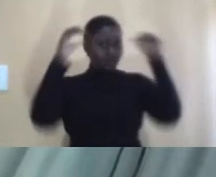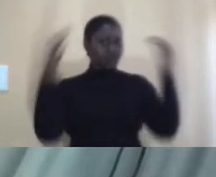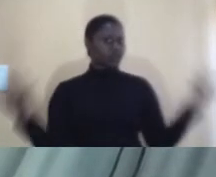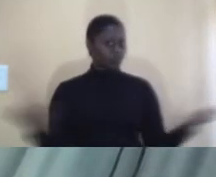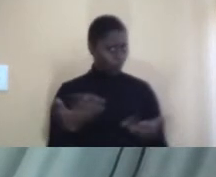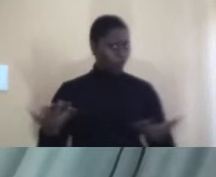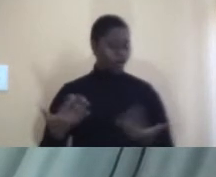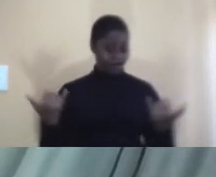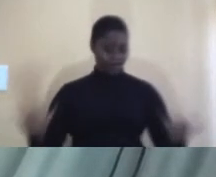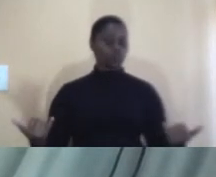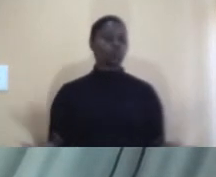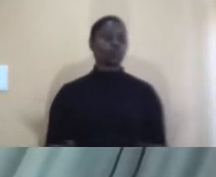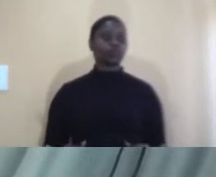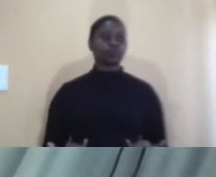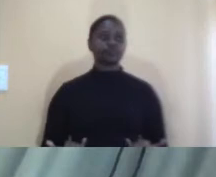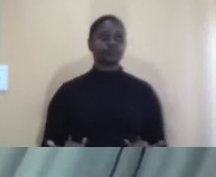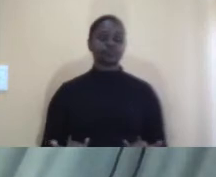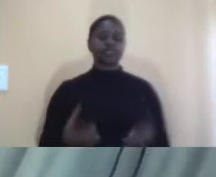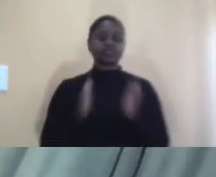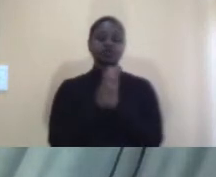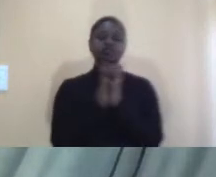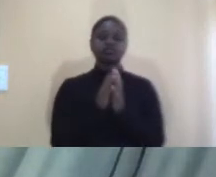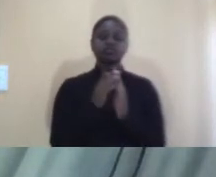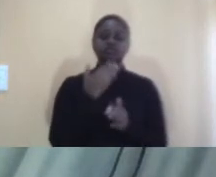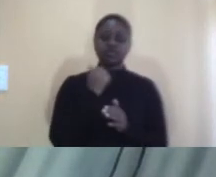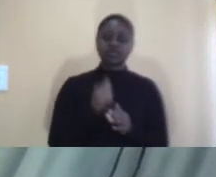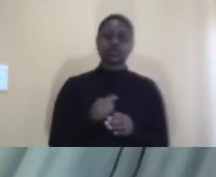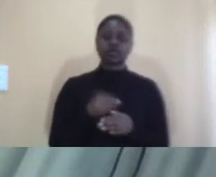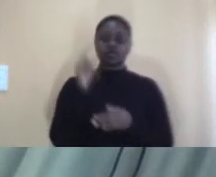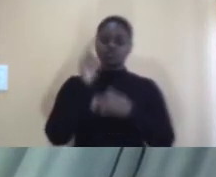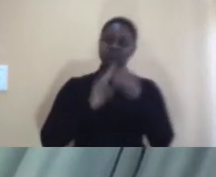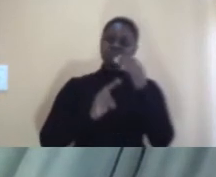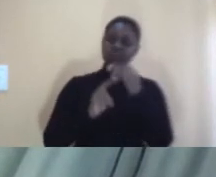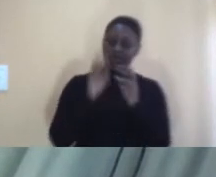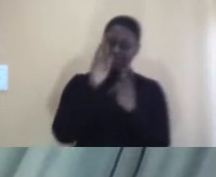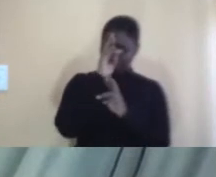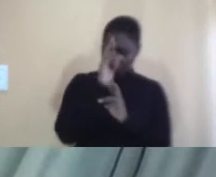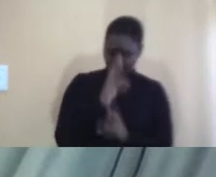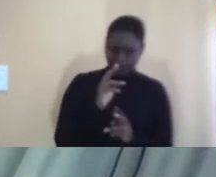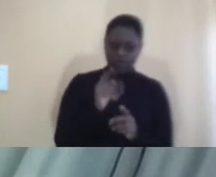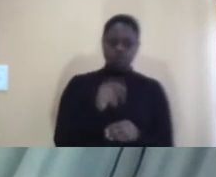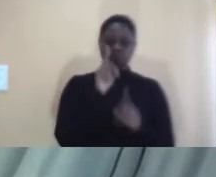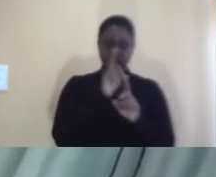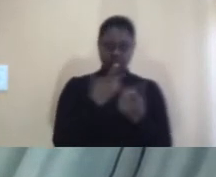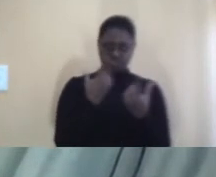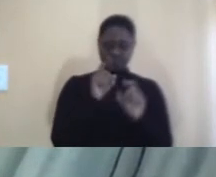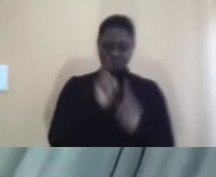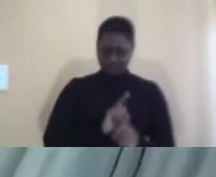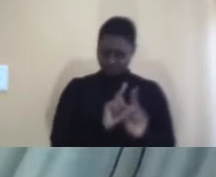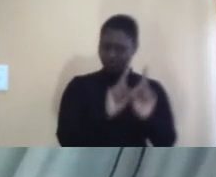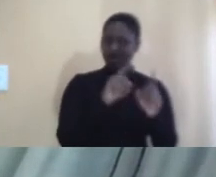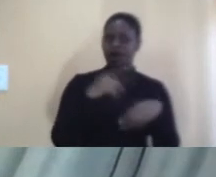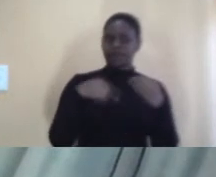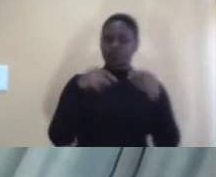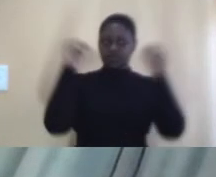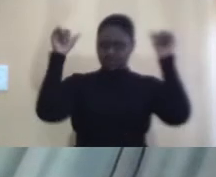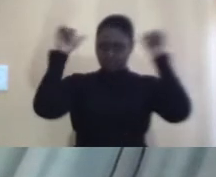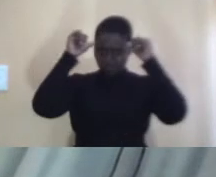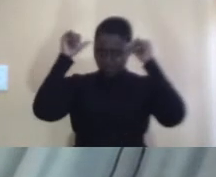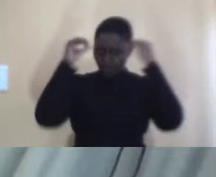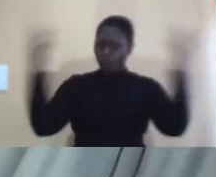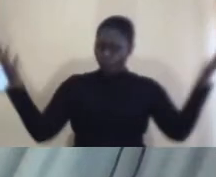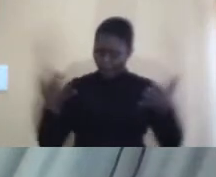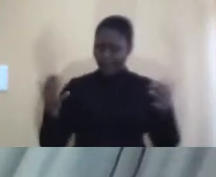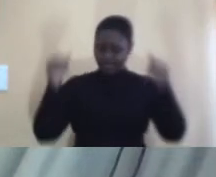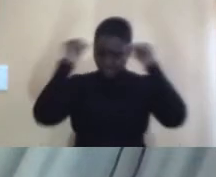lukuphi njengamanje. Siyacela-ke kumhlonishwa ulokhu ngani ukuthi alandele lolo hlelo lwey'nkomo zamangunwe ukuthi asichazele